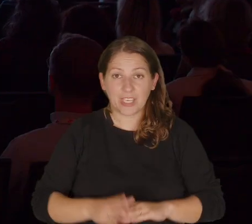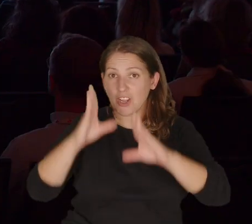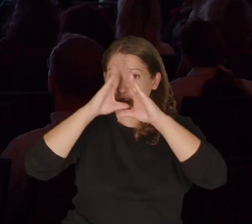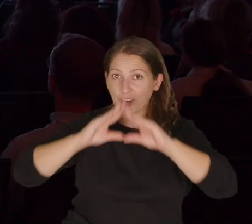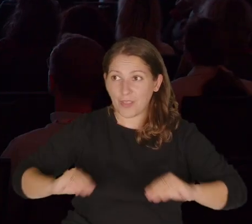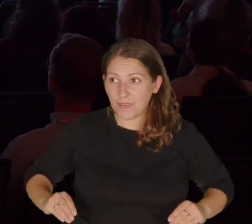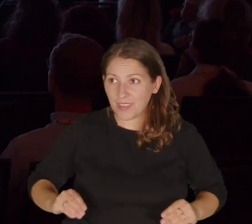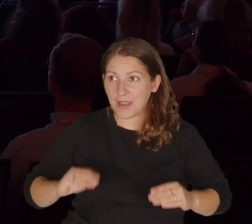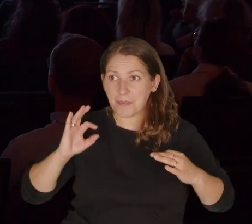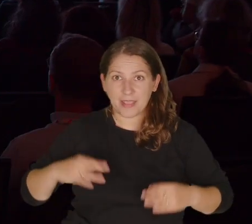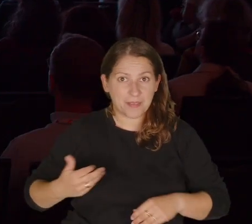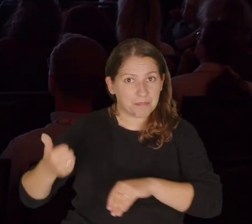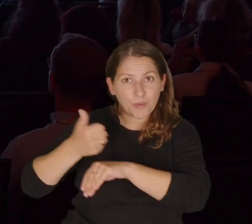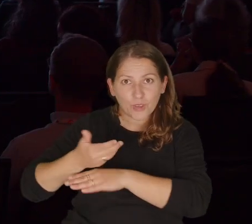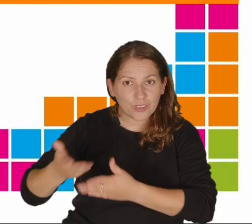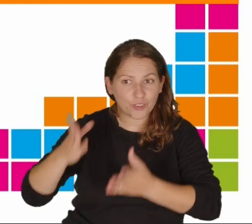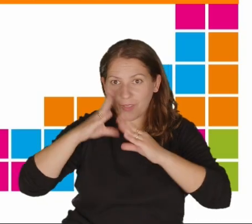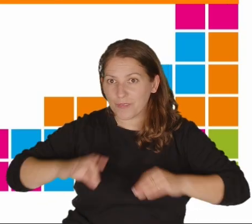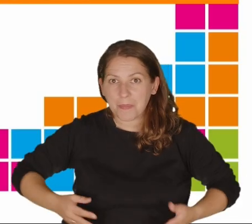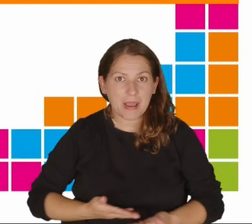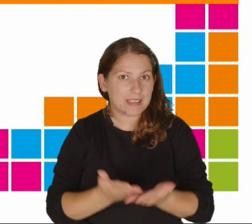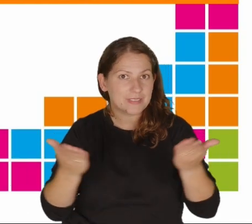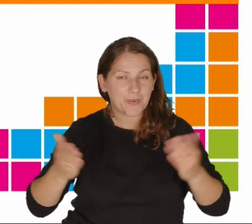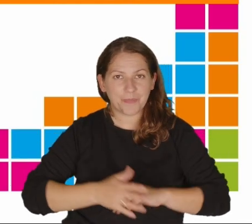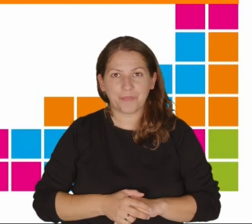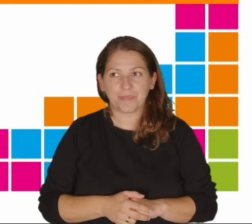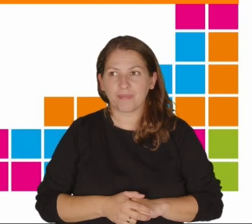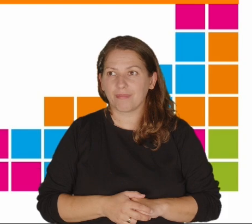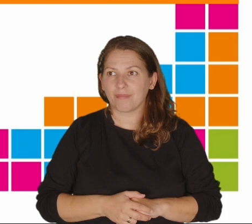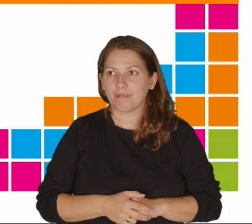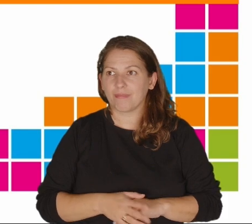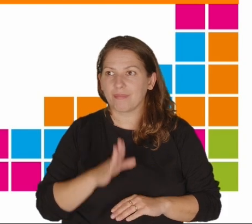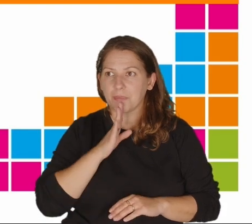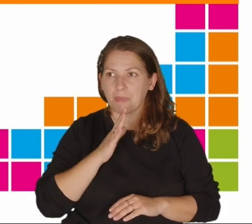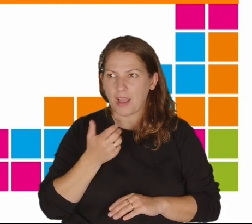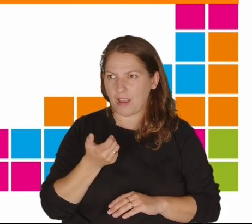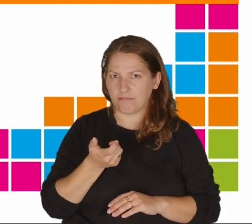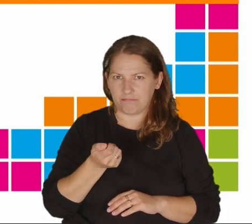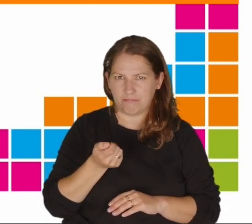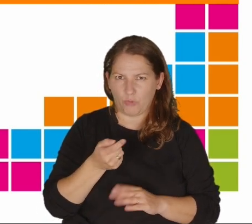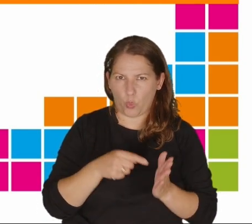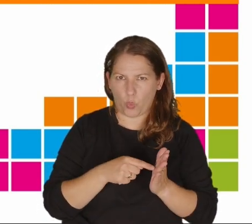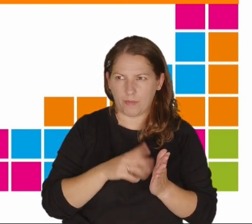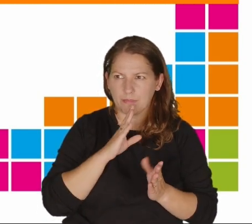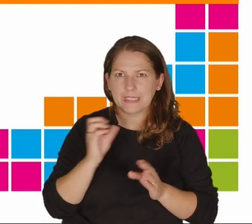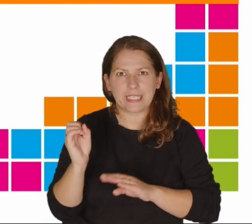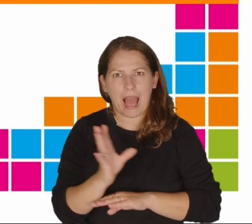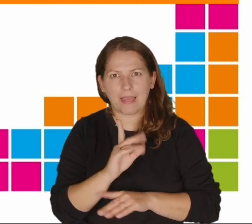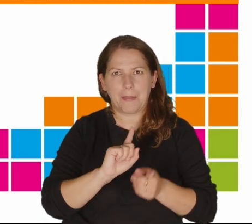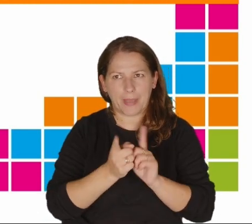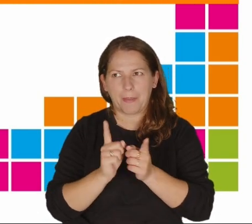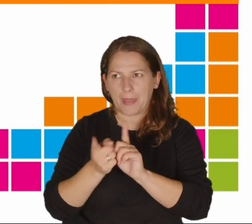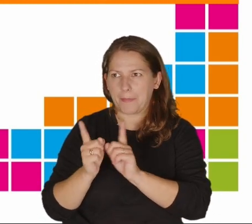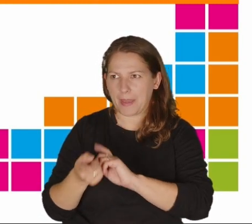Szanowna Pani Przewodnicząca, Szanowni Państwo, to jest chyba urządzenie, które mi pozwoli przerzucać slajdy.